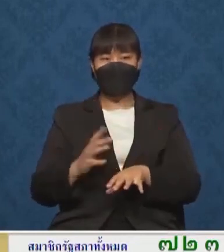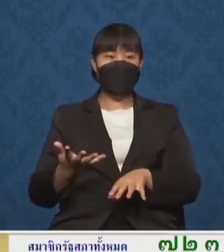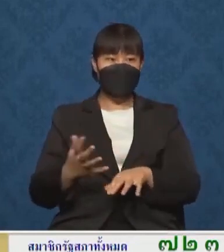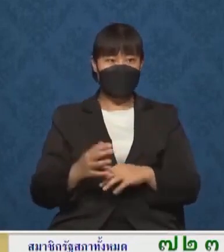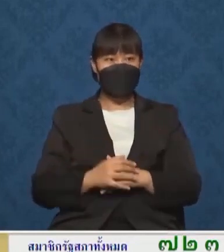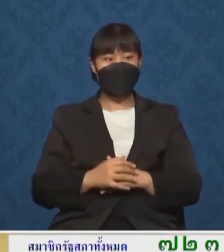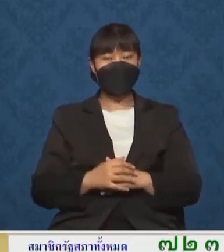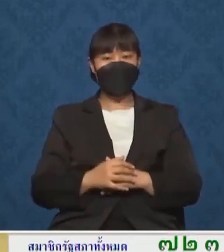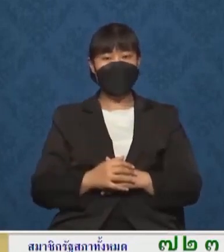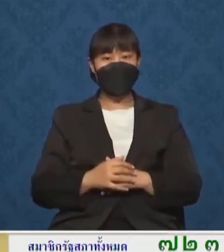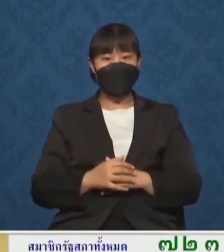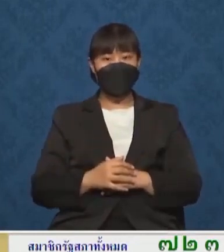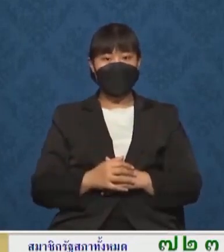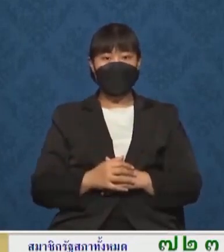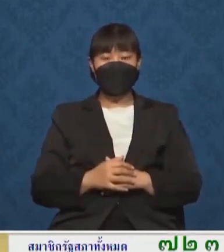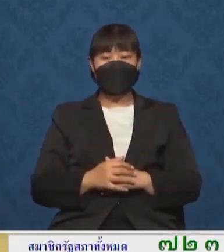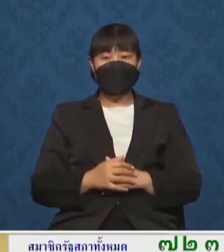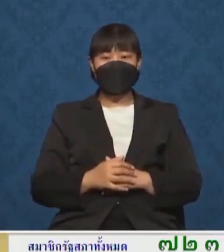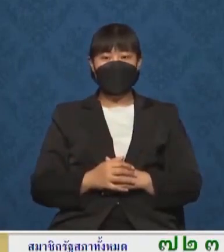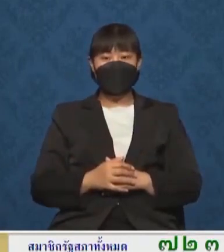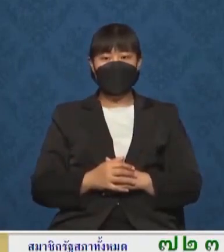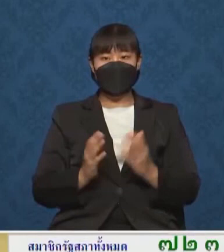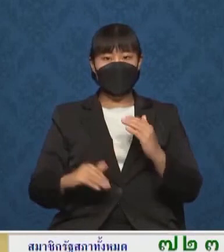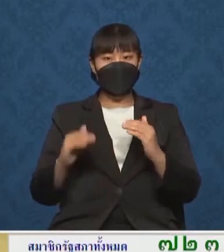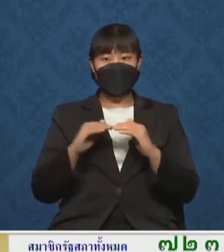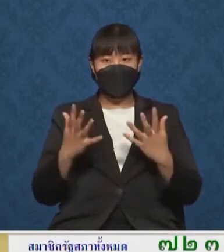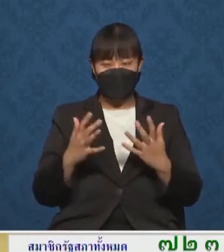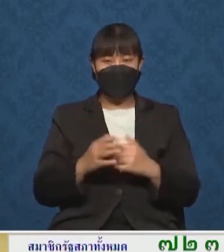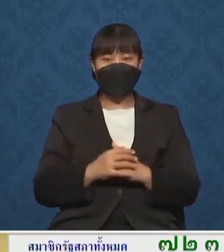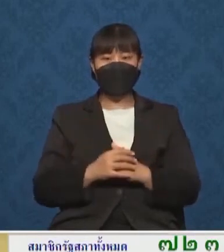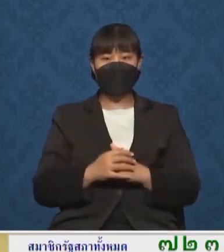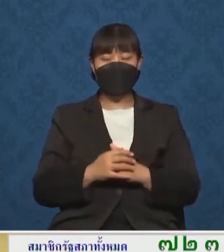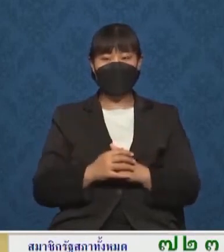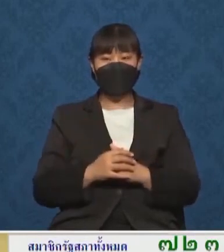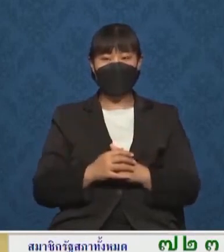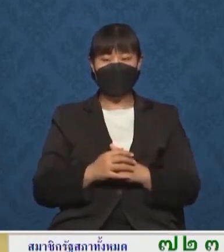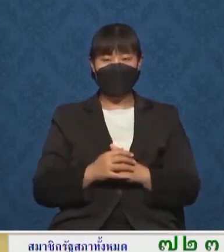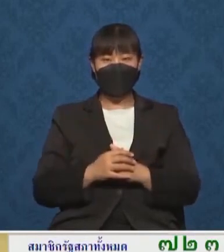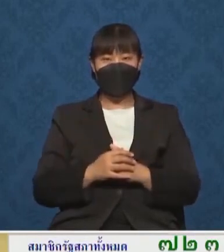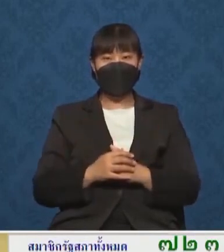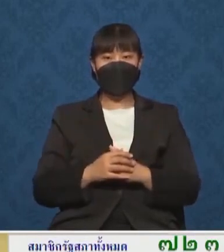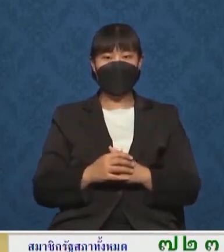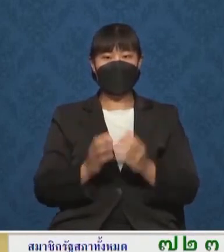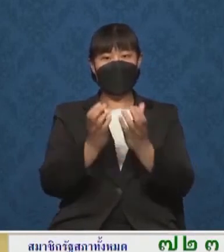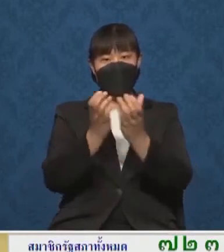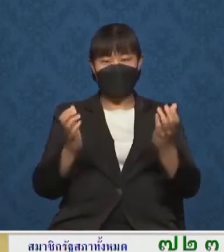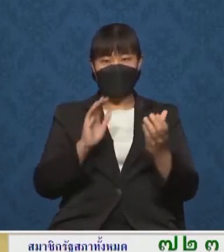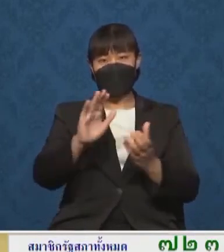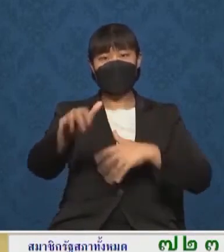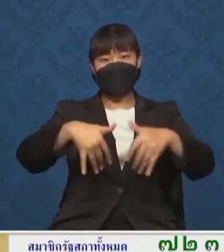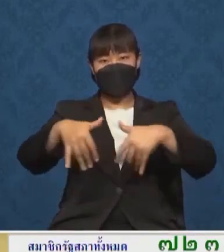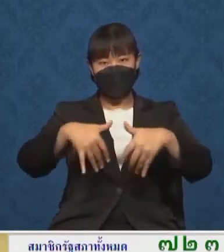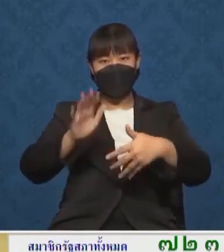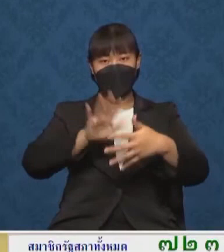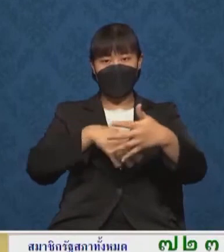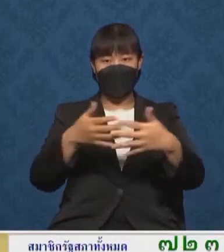ะครับอันนี้คือความไม่ชอบธรรมในแง่ของที่มาและเป็นเหตุผลว่าทำไมในร่างรัฐธรรมนูญฉบับประชาชนถึงมีการเสนอให้ยกเลิกแผนยุทธศาสตร์ช